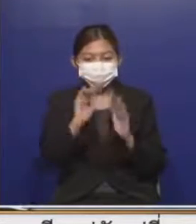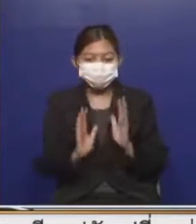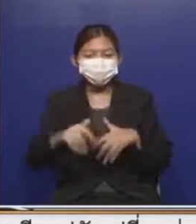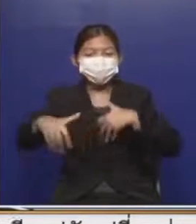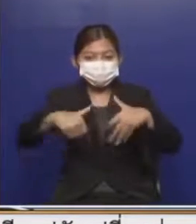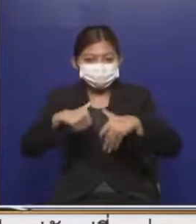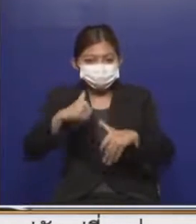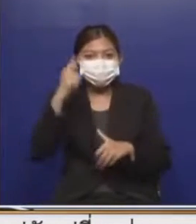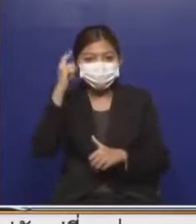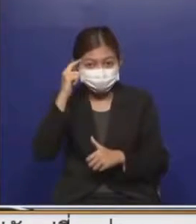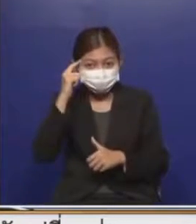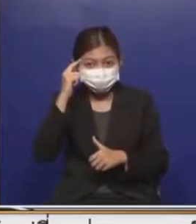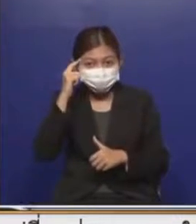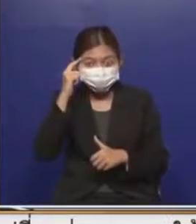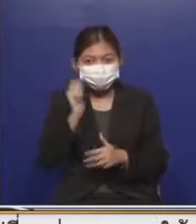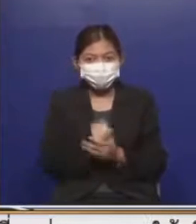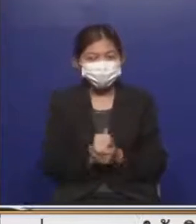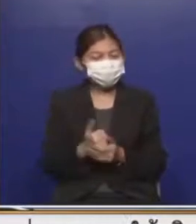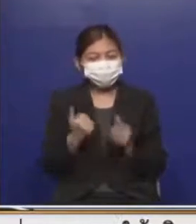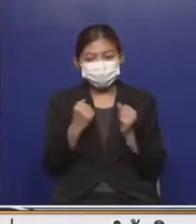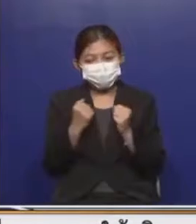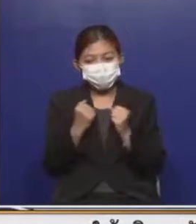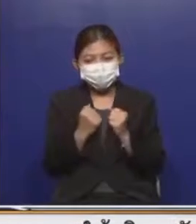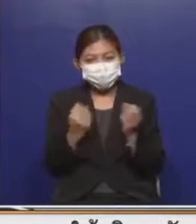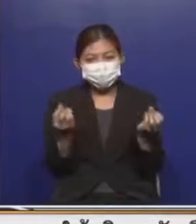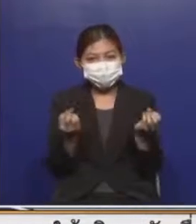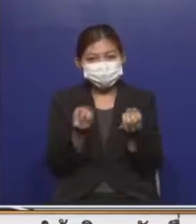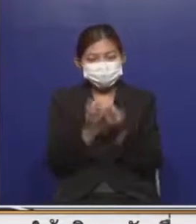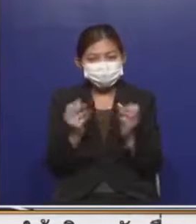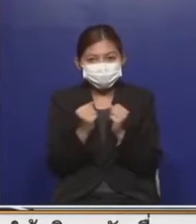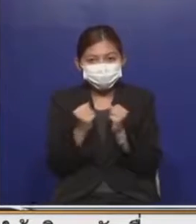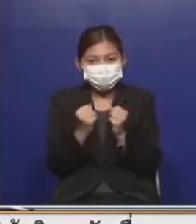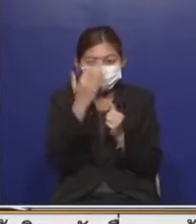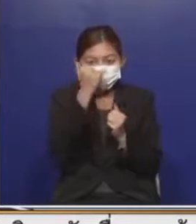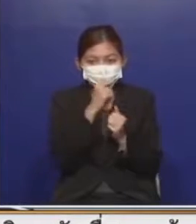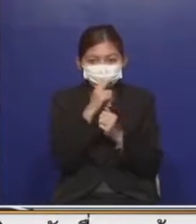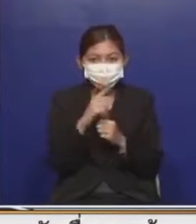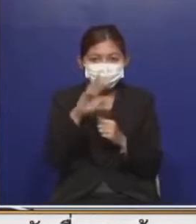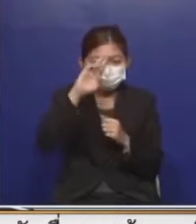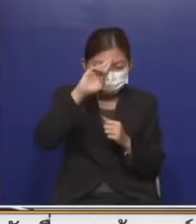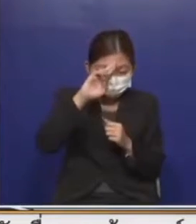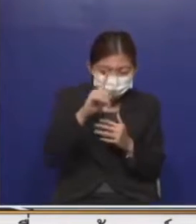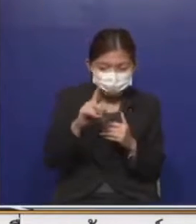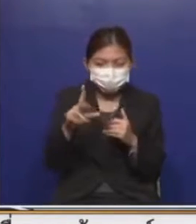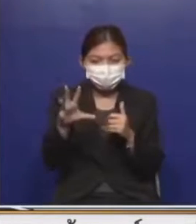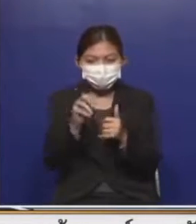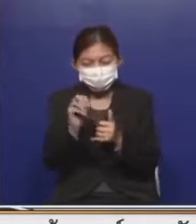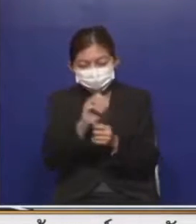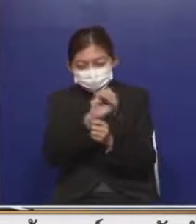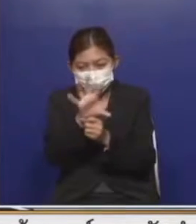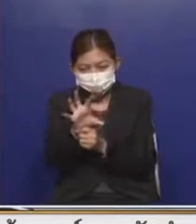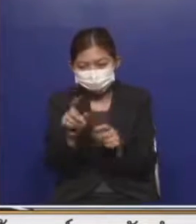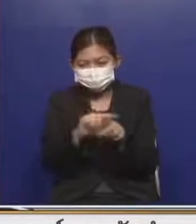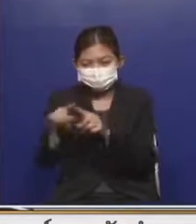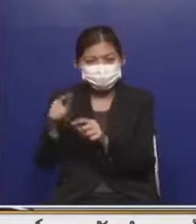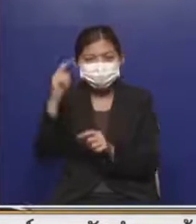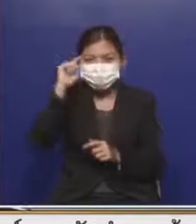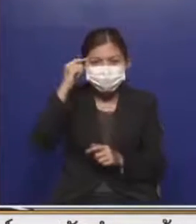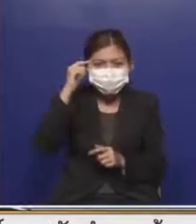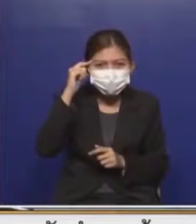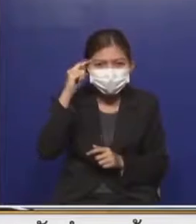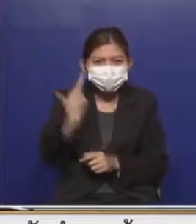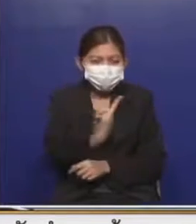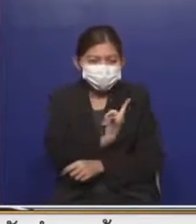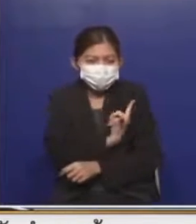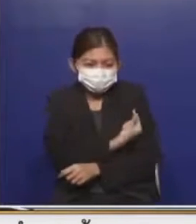ในสถานการณหนาสวหน้าขวามประชาชนอยู่ท่ามกางคามเป็ความตายไม่รู้วจะได้วัคซีนหอฟรมอลิ